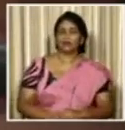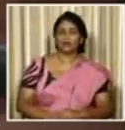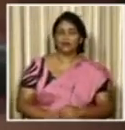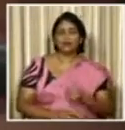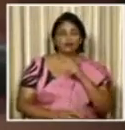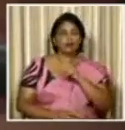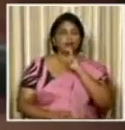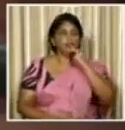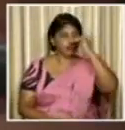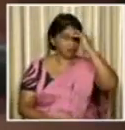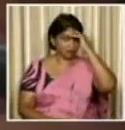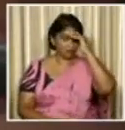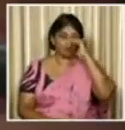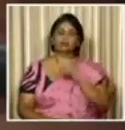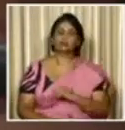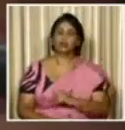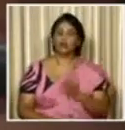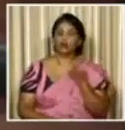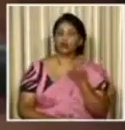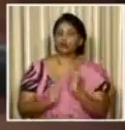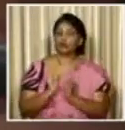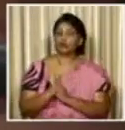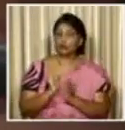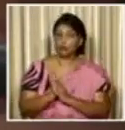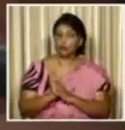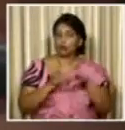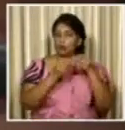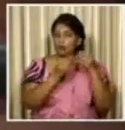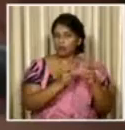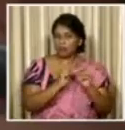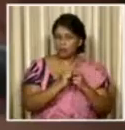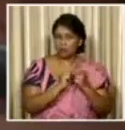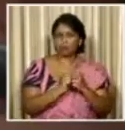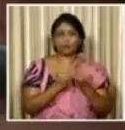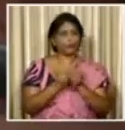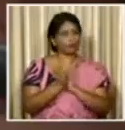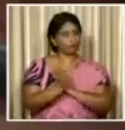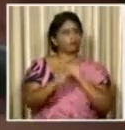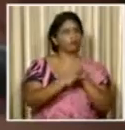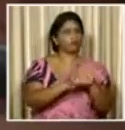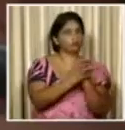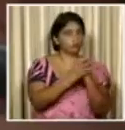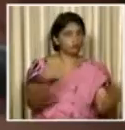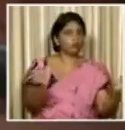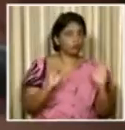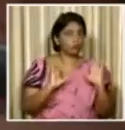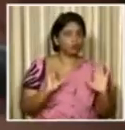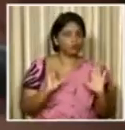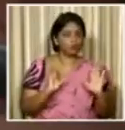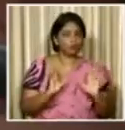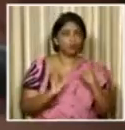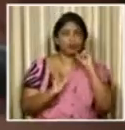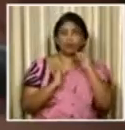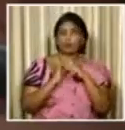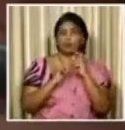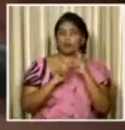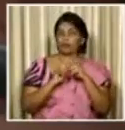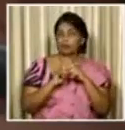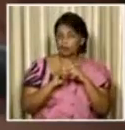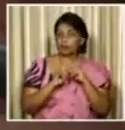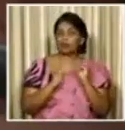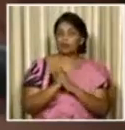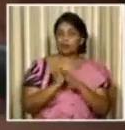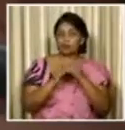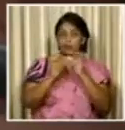එතන කතානායකවරය මුදල් කාර්ක සභාව අඩපණ වෙනකොට තමන් මැදිහත් වෙන එක විසදිය යුතු තිබුණා. කෝප් සභාව මැදිහත් වෙන